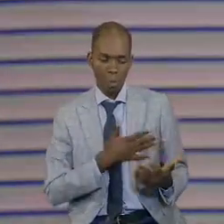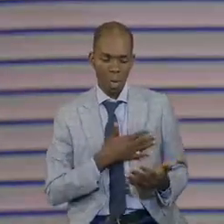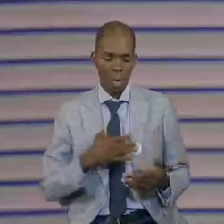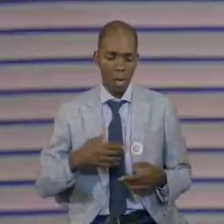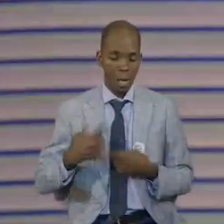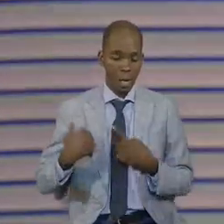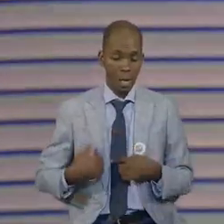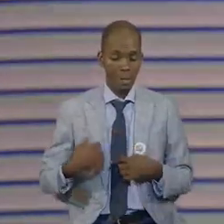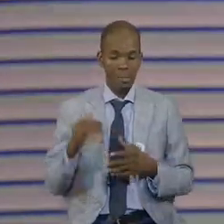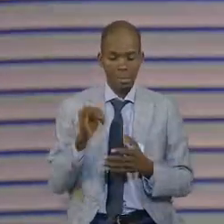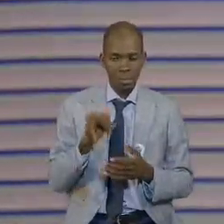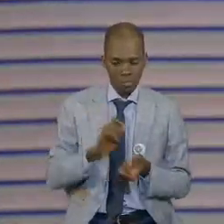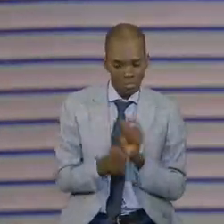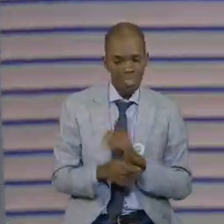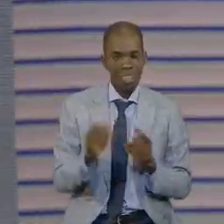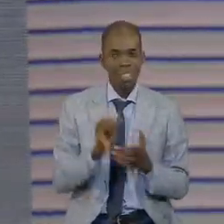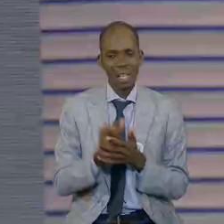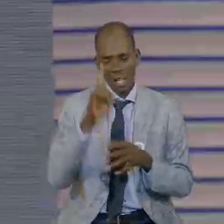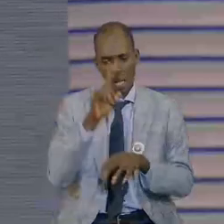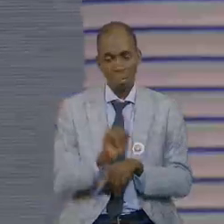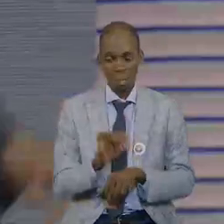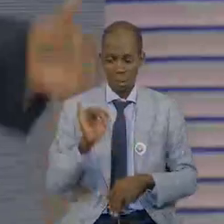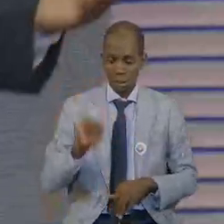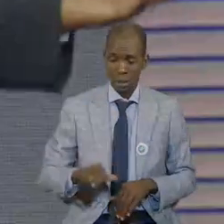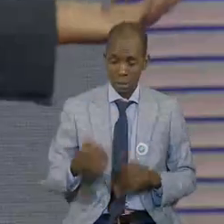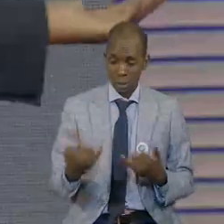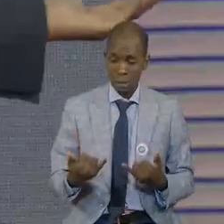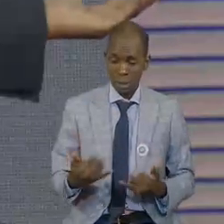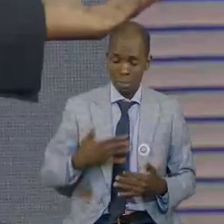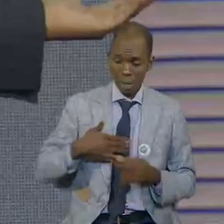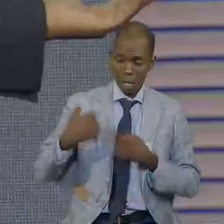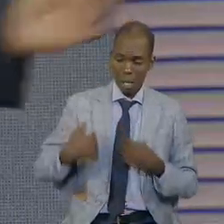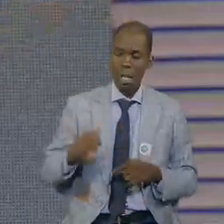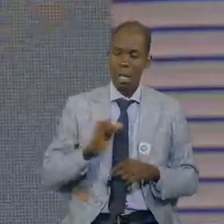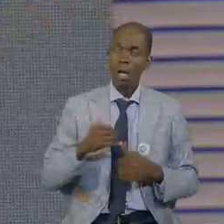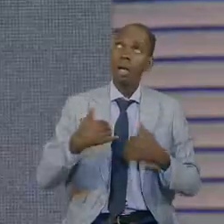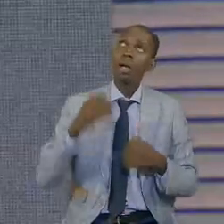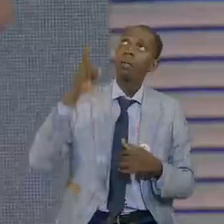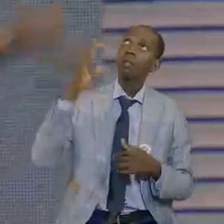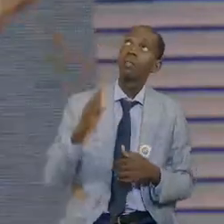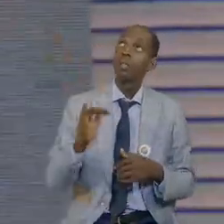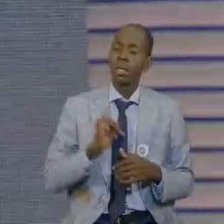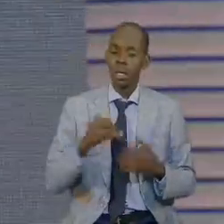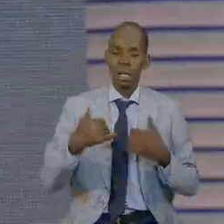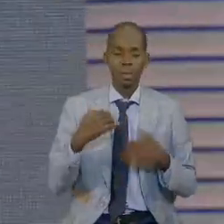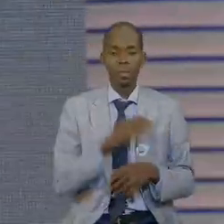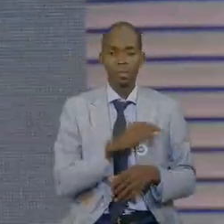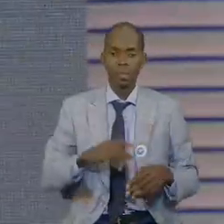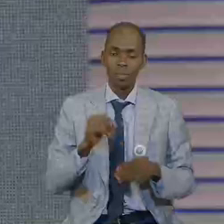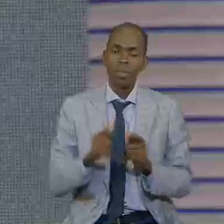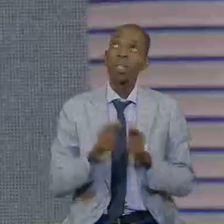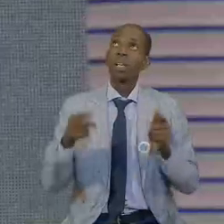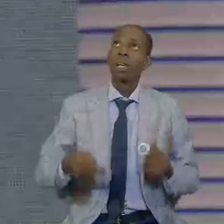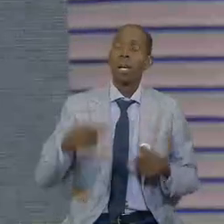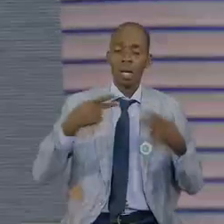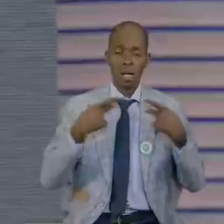habit, change that habit. I have God, I have Christ, I have the great high priest. He is with me, he